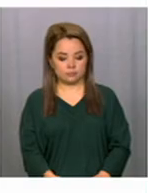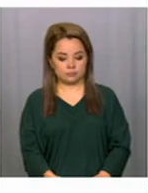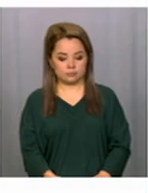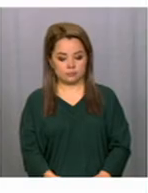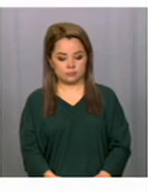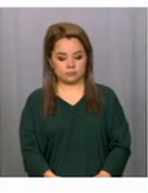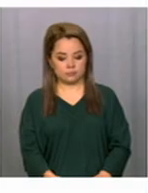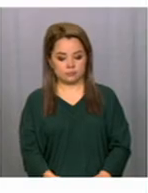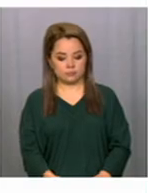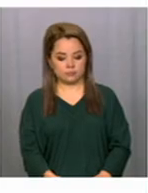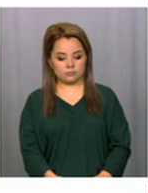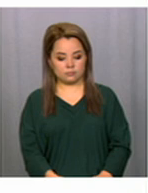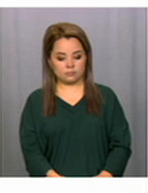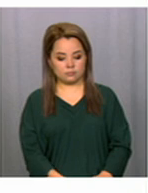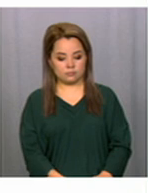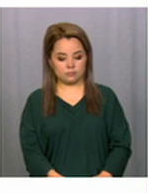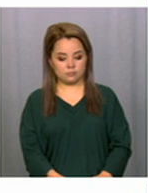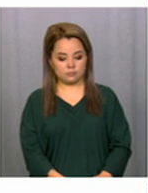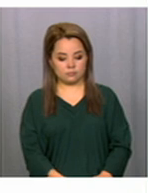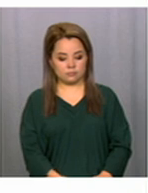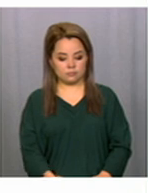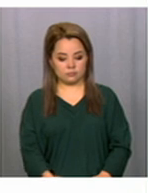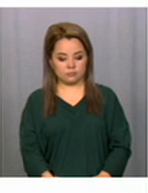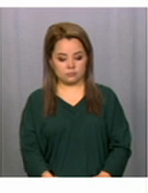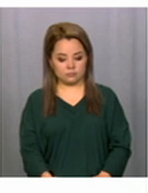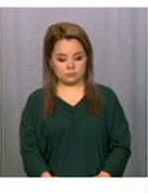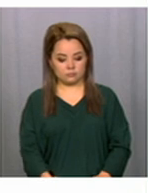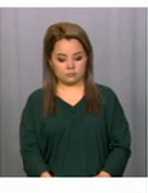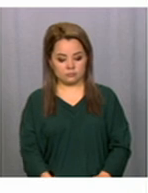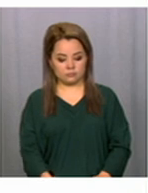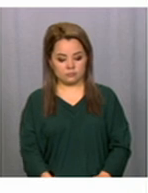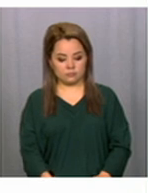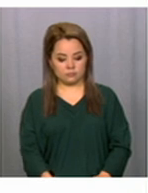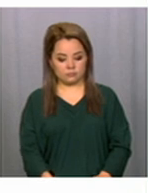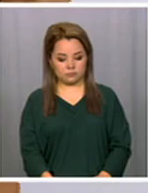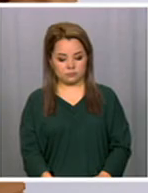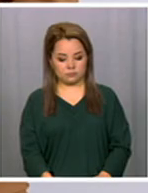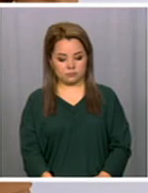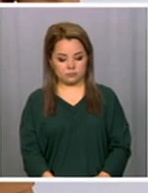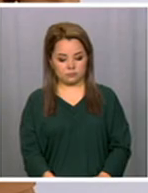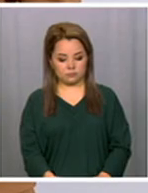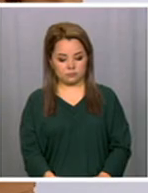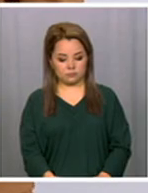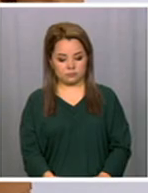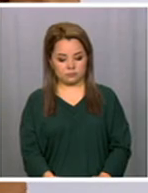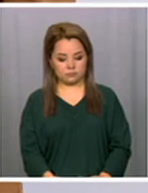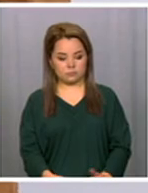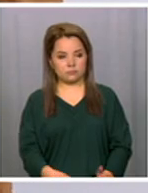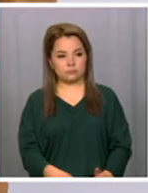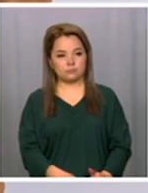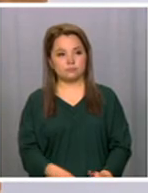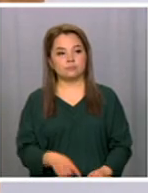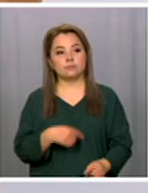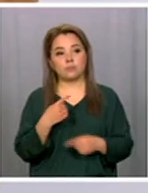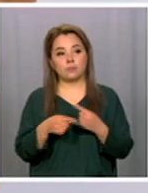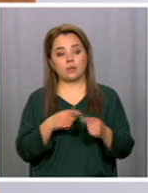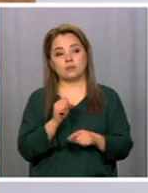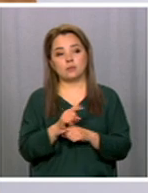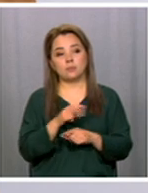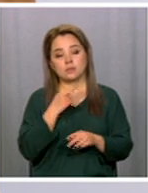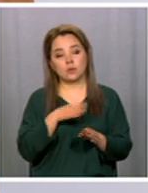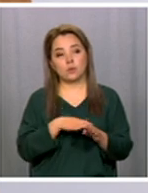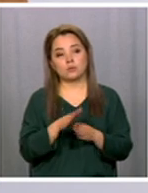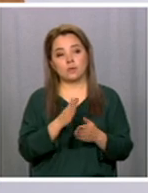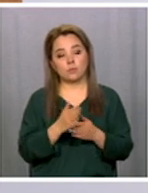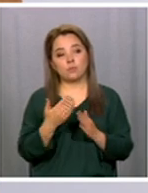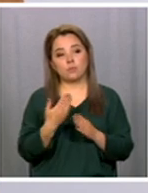Сонда жауабы минус 3. Жауабы минус 3 болады. Келесі тапсырманы орындаймыз.